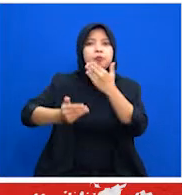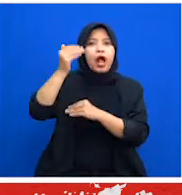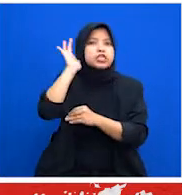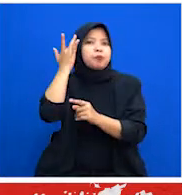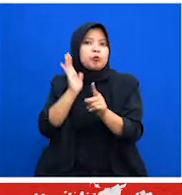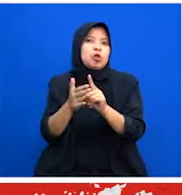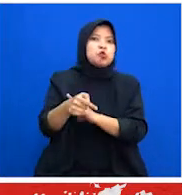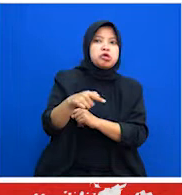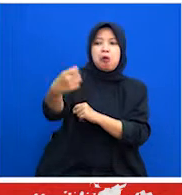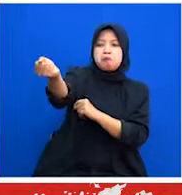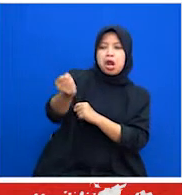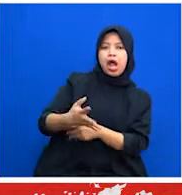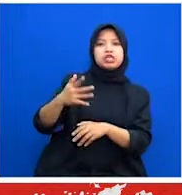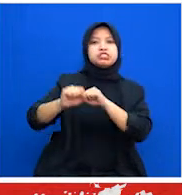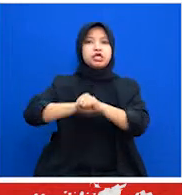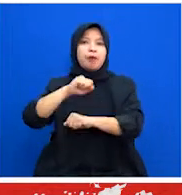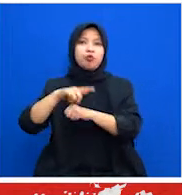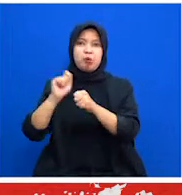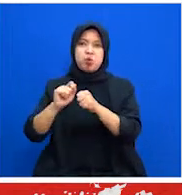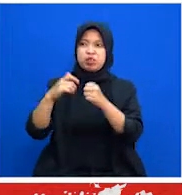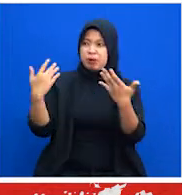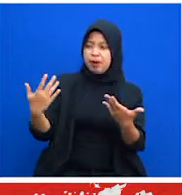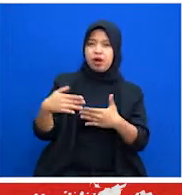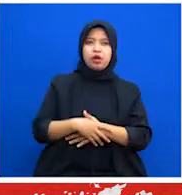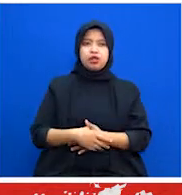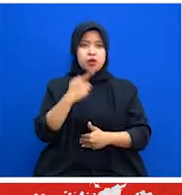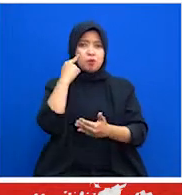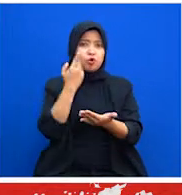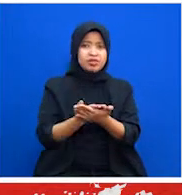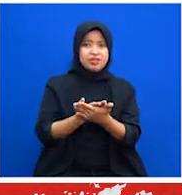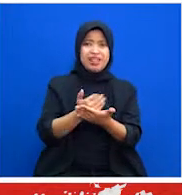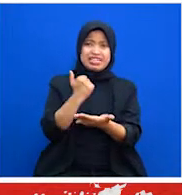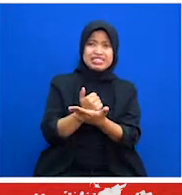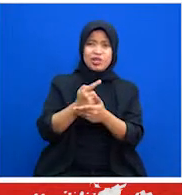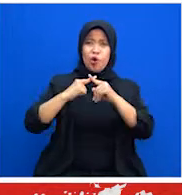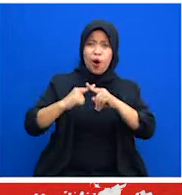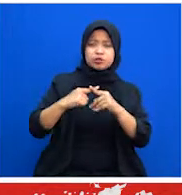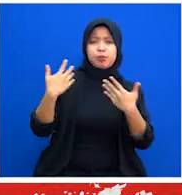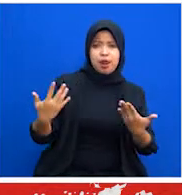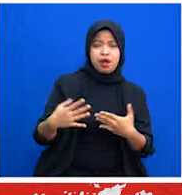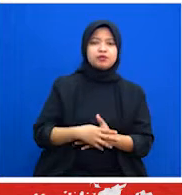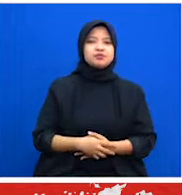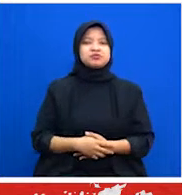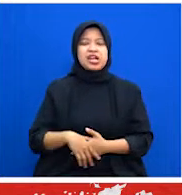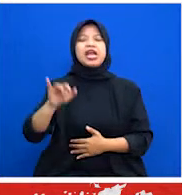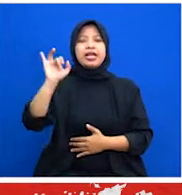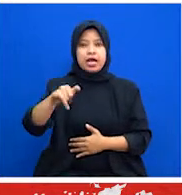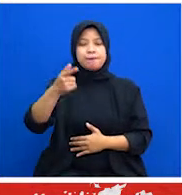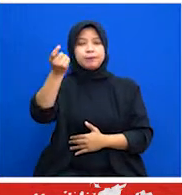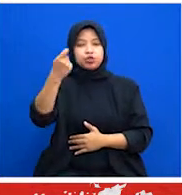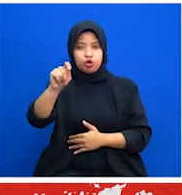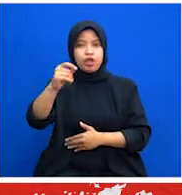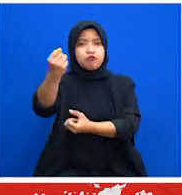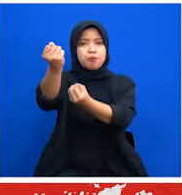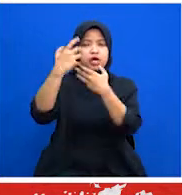peduli lindungi yang katanya buatan Singapura gimana tuh mengecek itu fakta tuh optimum ya telepon Jadi kemarin sempat